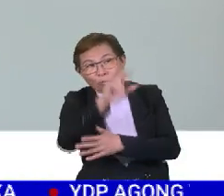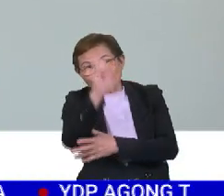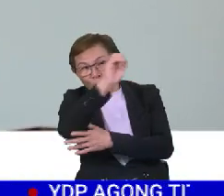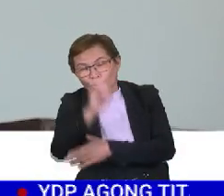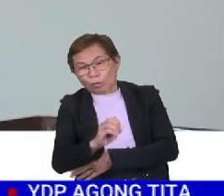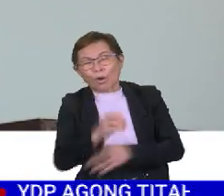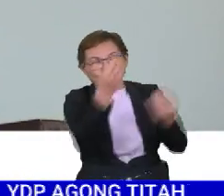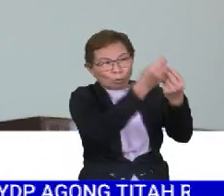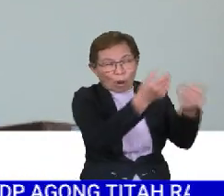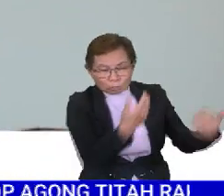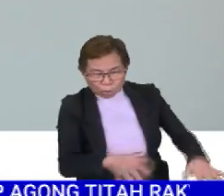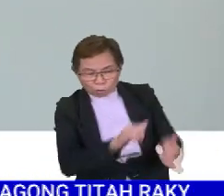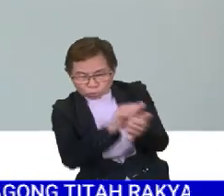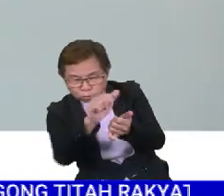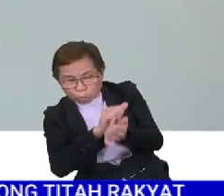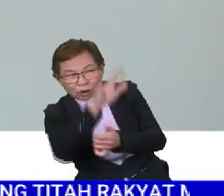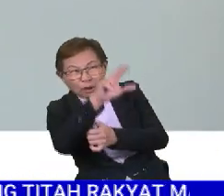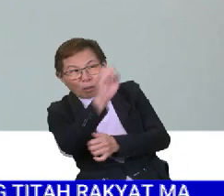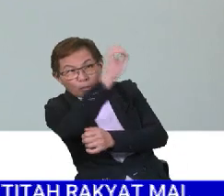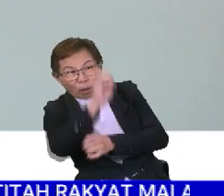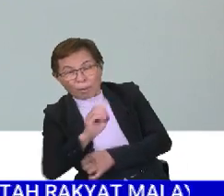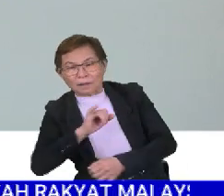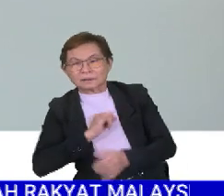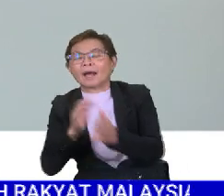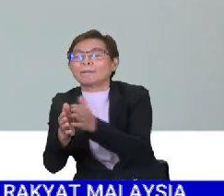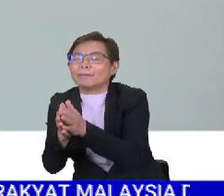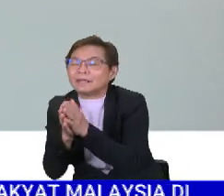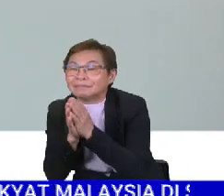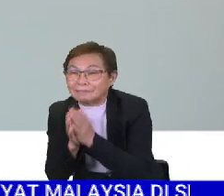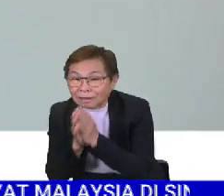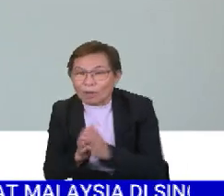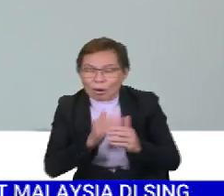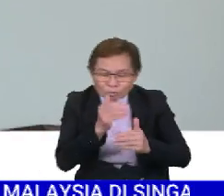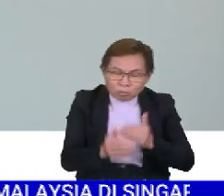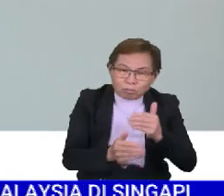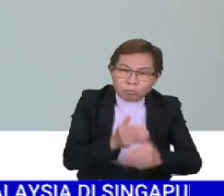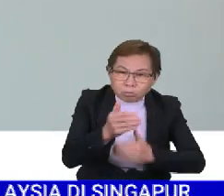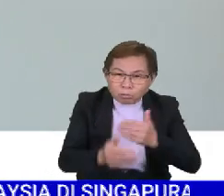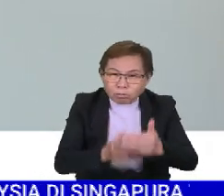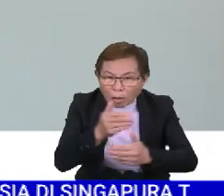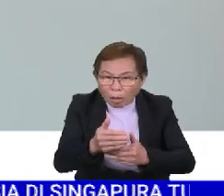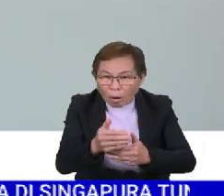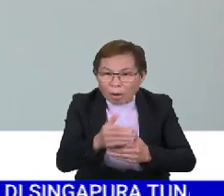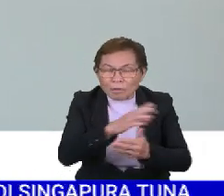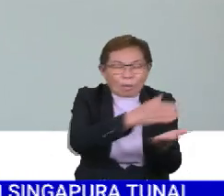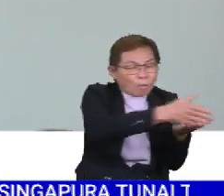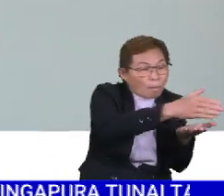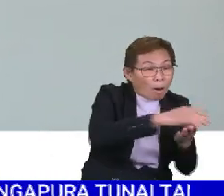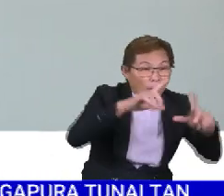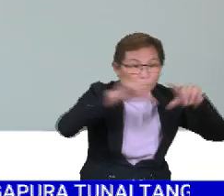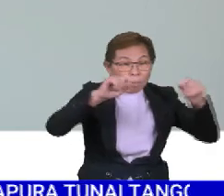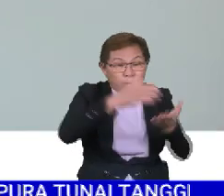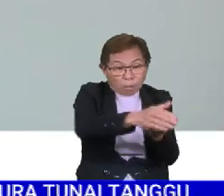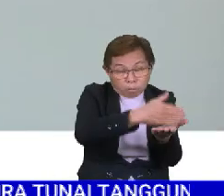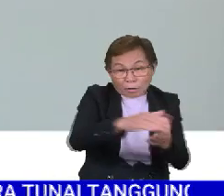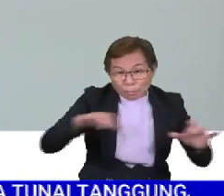telah diluluskan. Dan saya telah meminta supaya proses kelulusan dan pengagihan itu